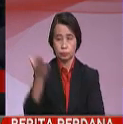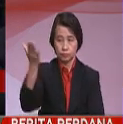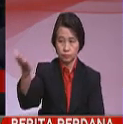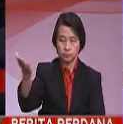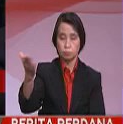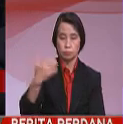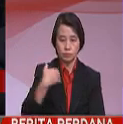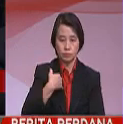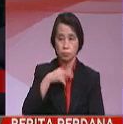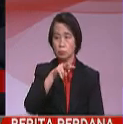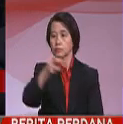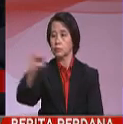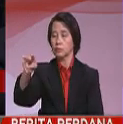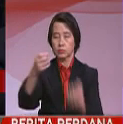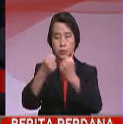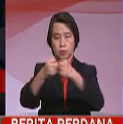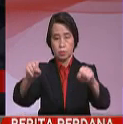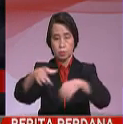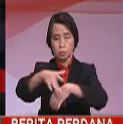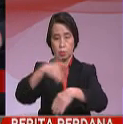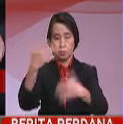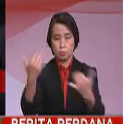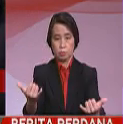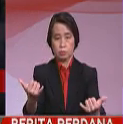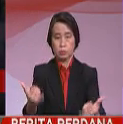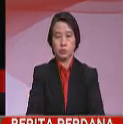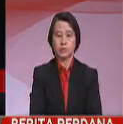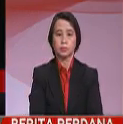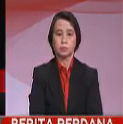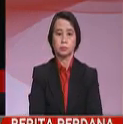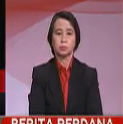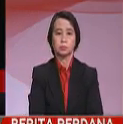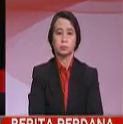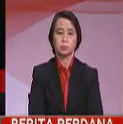Ghani berkesempatan meninjau persiapan awal hari ini.